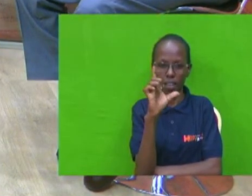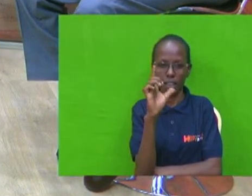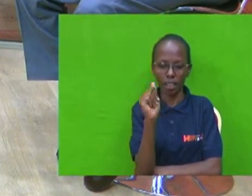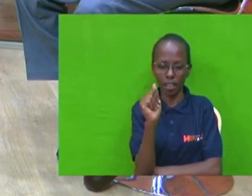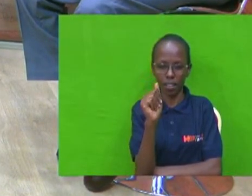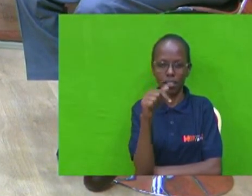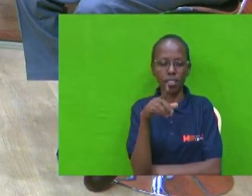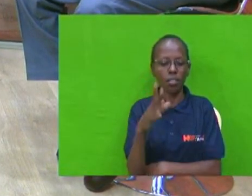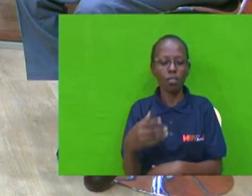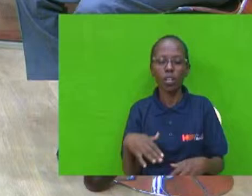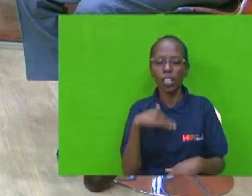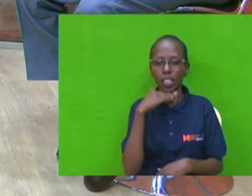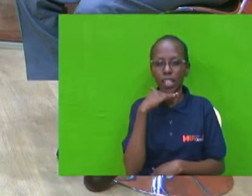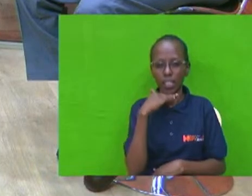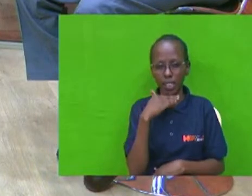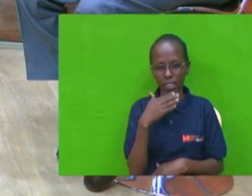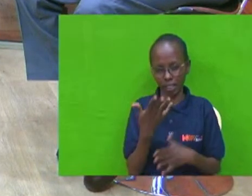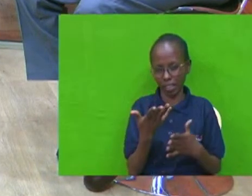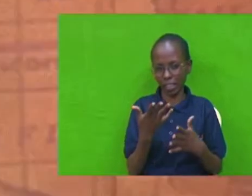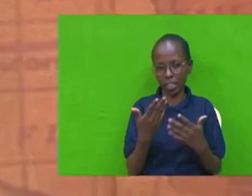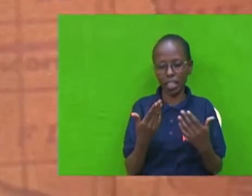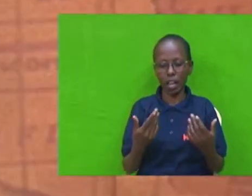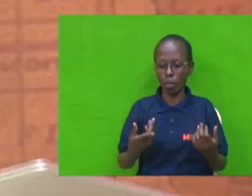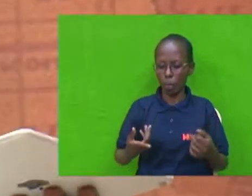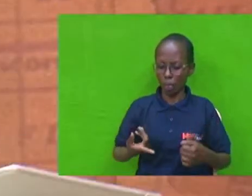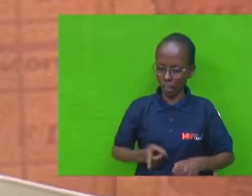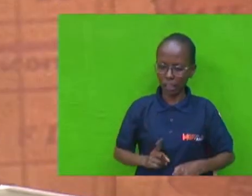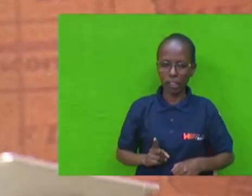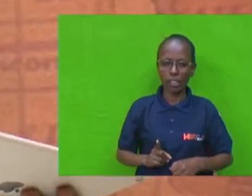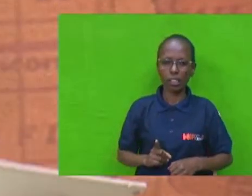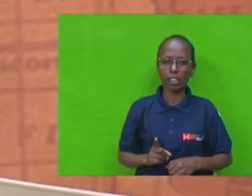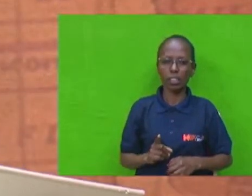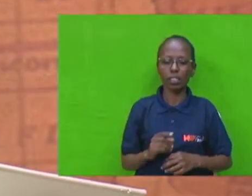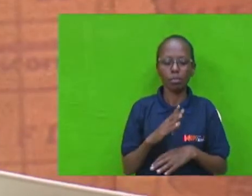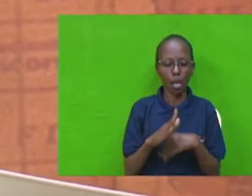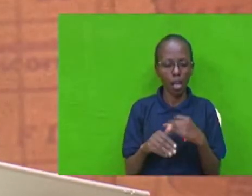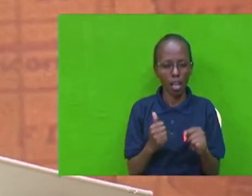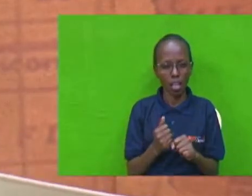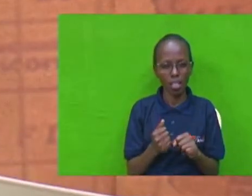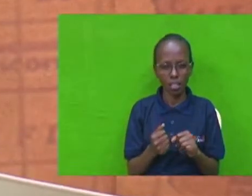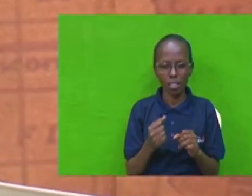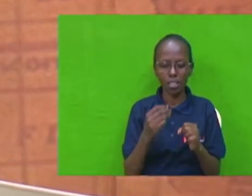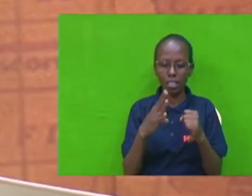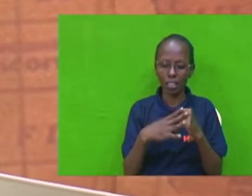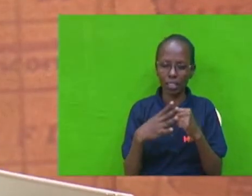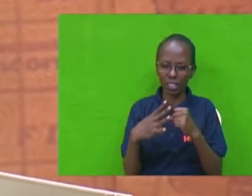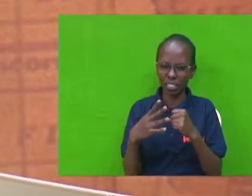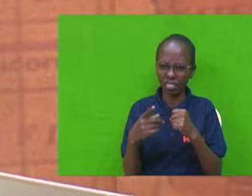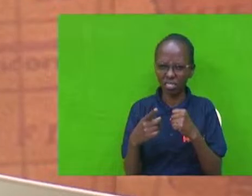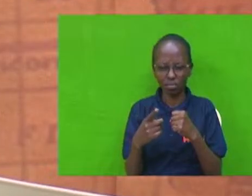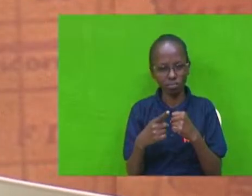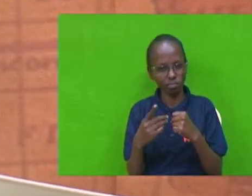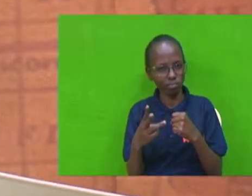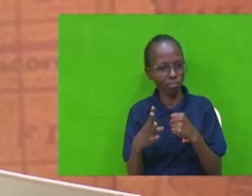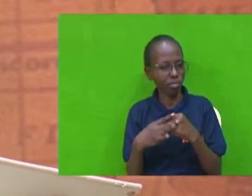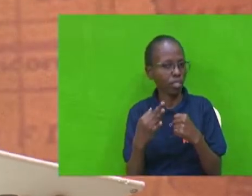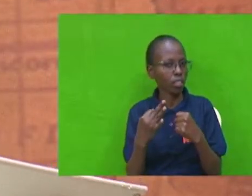miaka. Naye ni miaka 969. Tunasikia pia Abrahamu katika Genesis